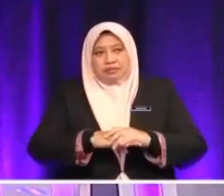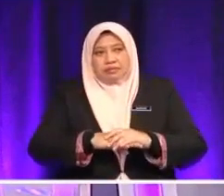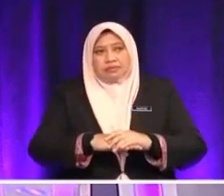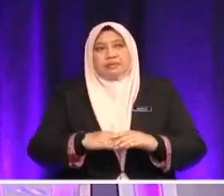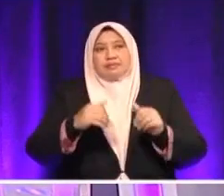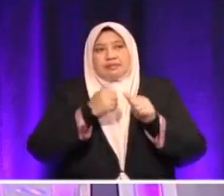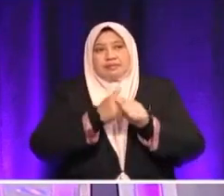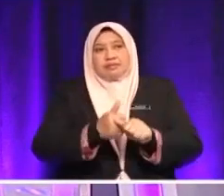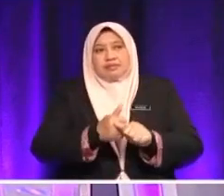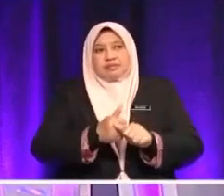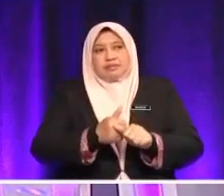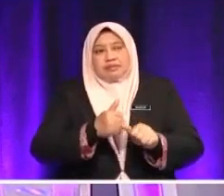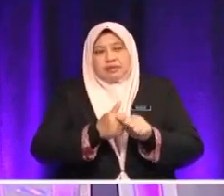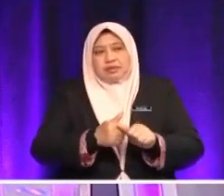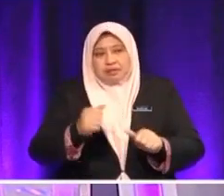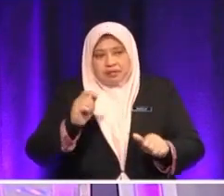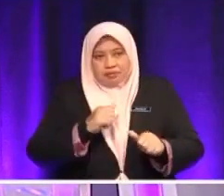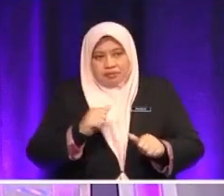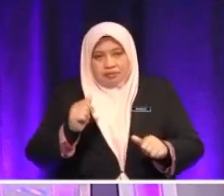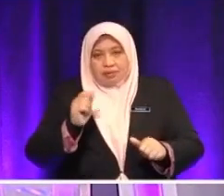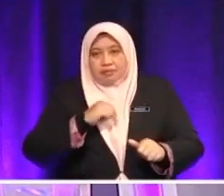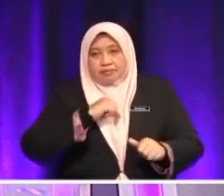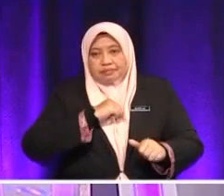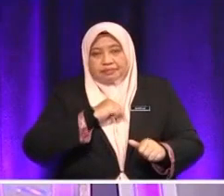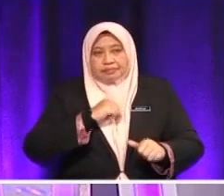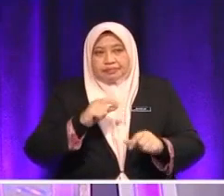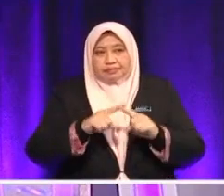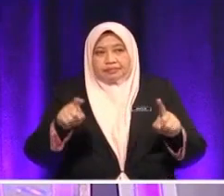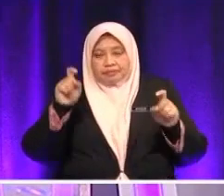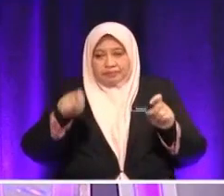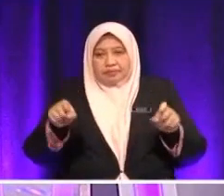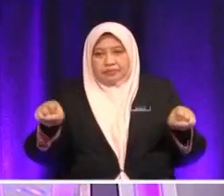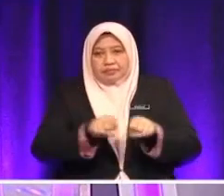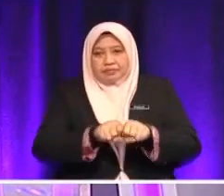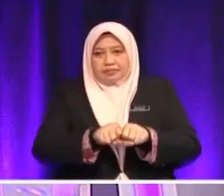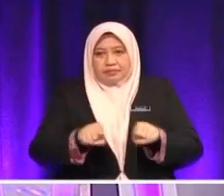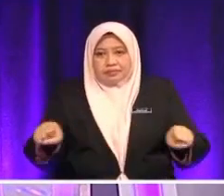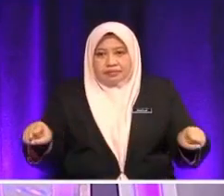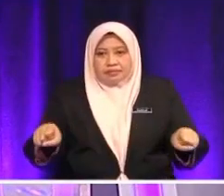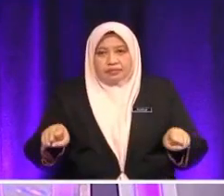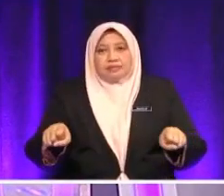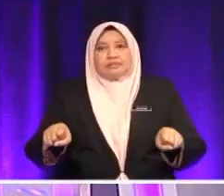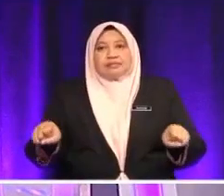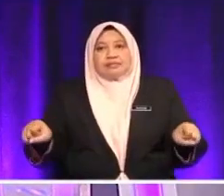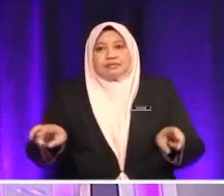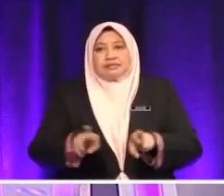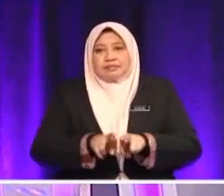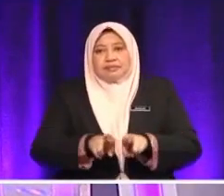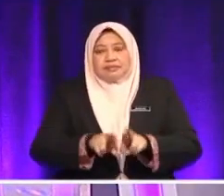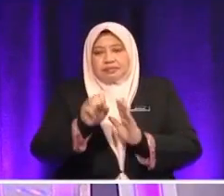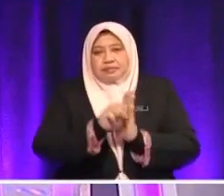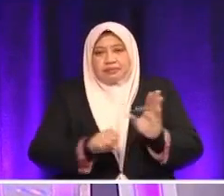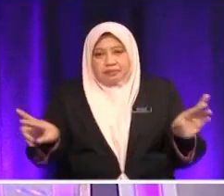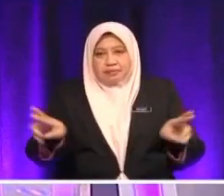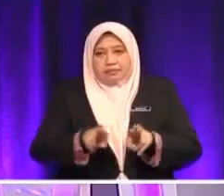kita tetapi mesti seragam kalau kata kita Letakkan titik itu di tengah-tengah kalau di atas ini dua kotak bawah pun dua